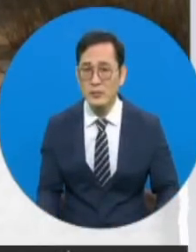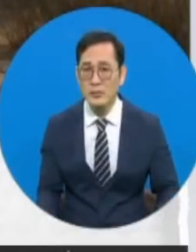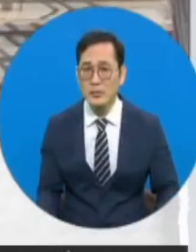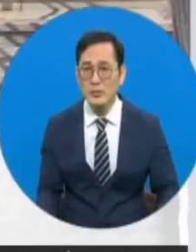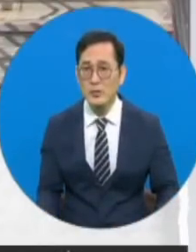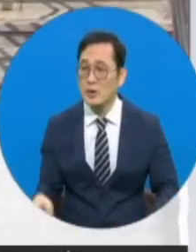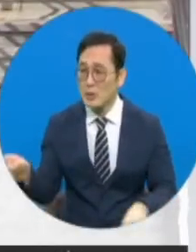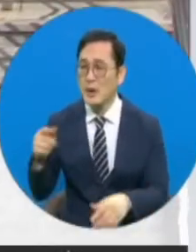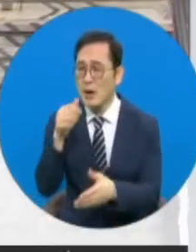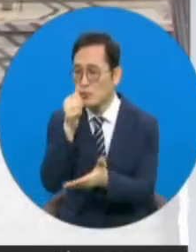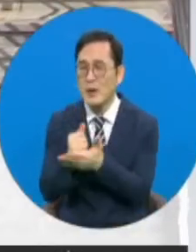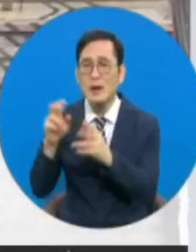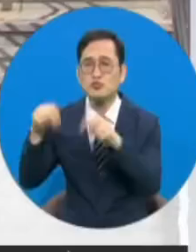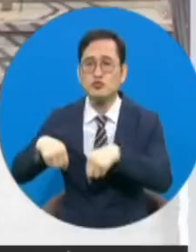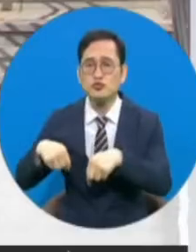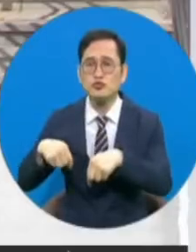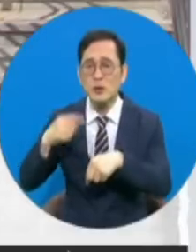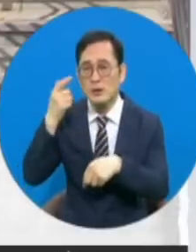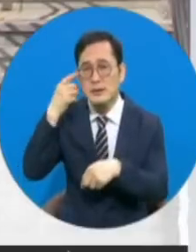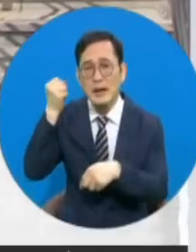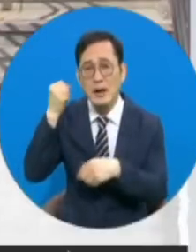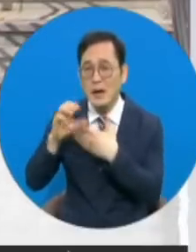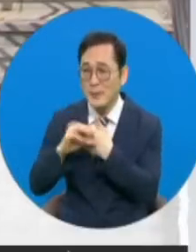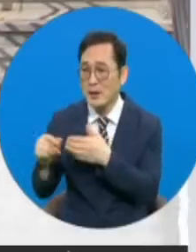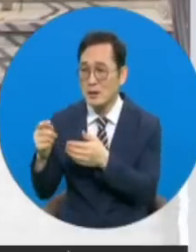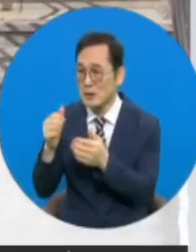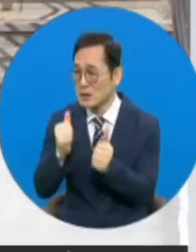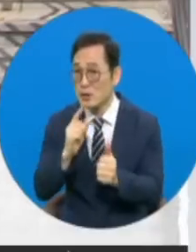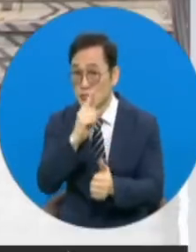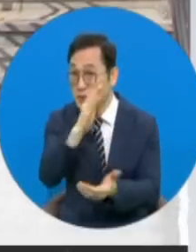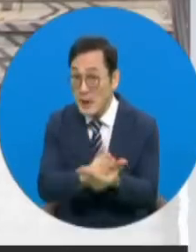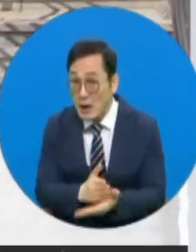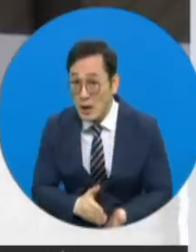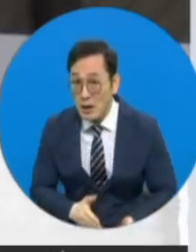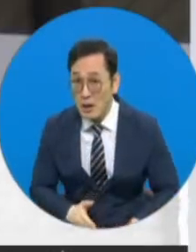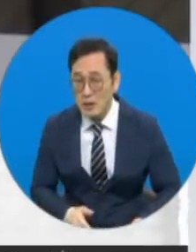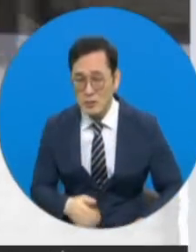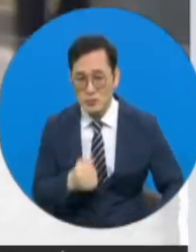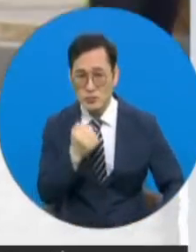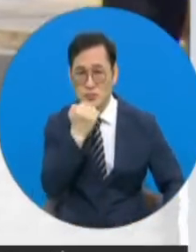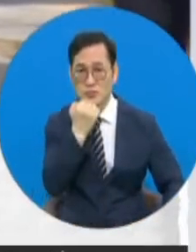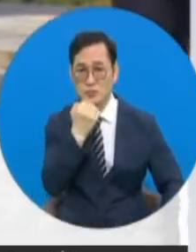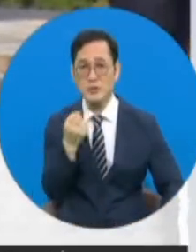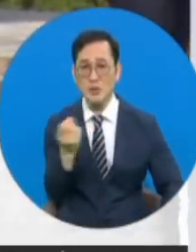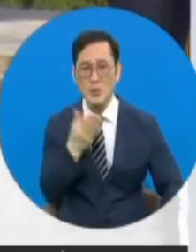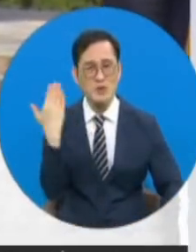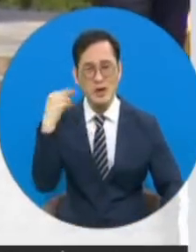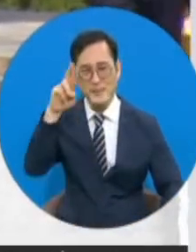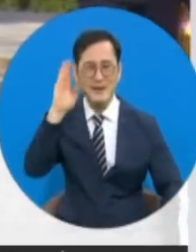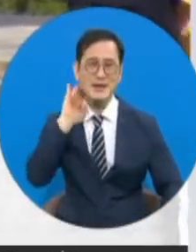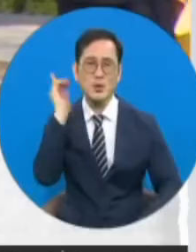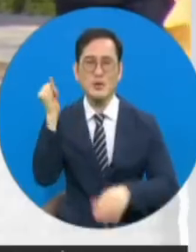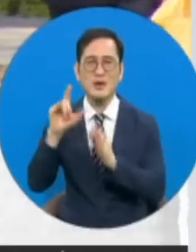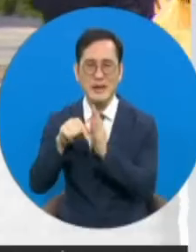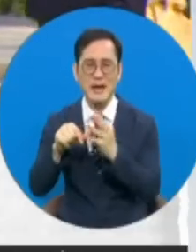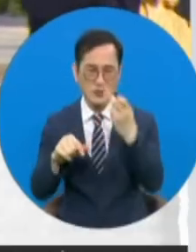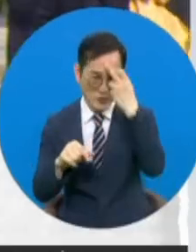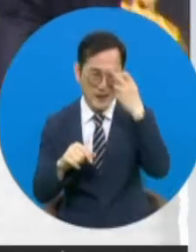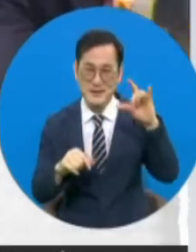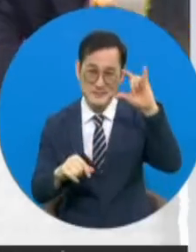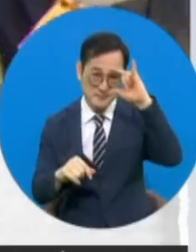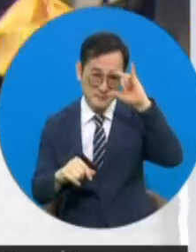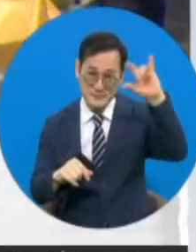곳인가요 과거에 박근혜 전 대통령 탄핵됐을 때 어떻게 탄핵됐냐면 최순실 씨가 기소가 최순실이 기소된